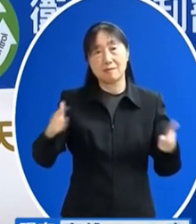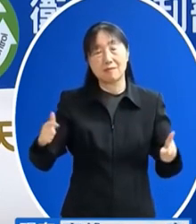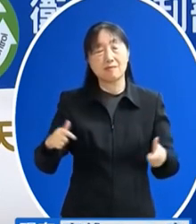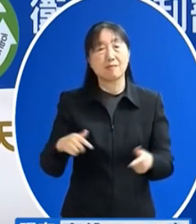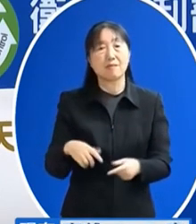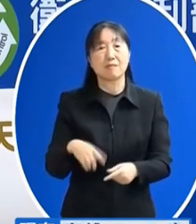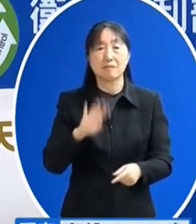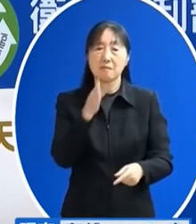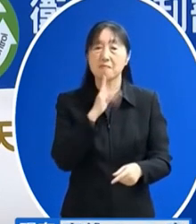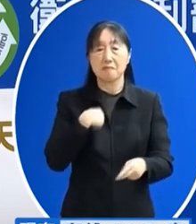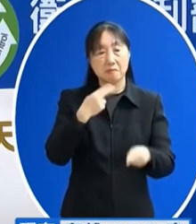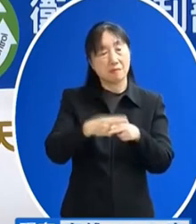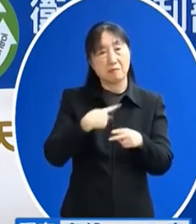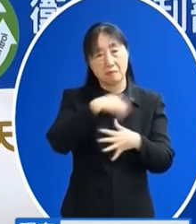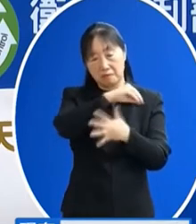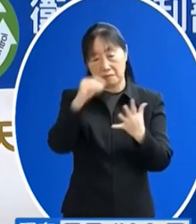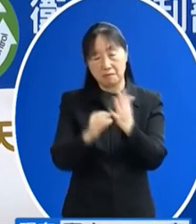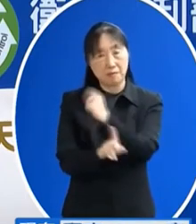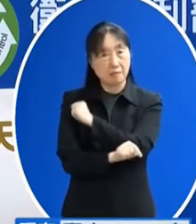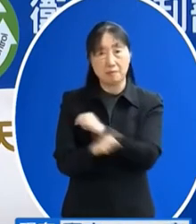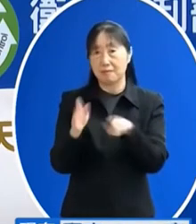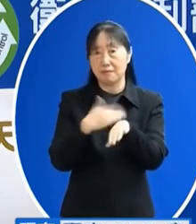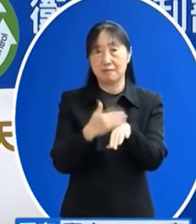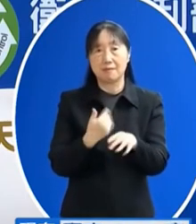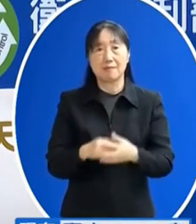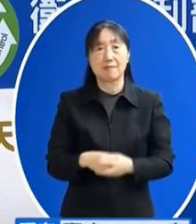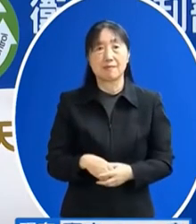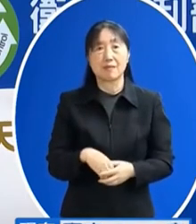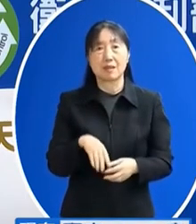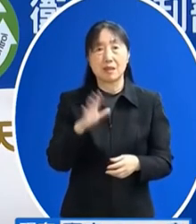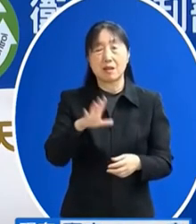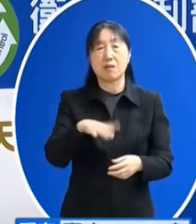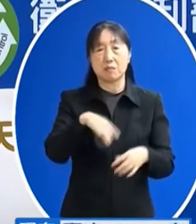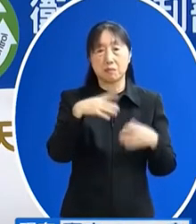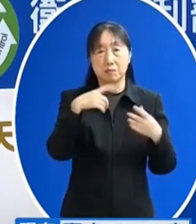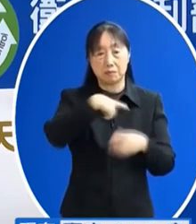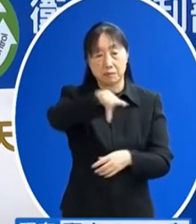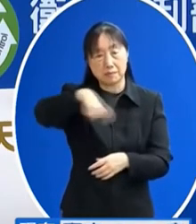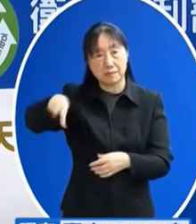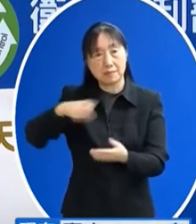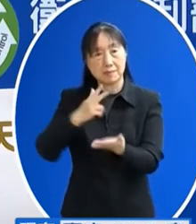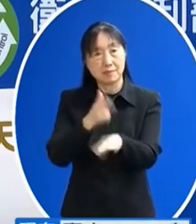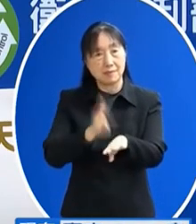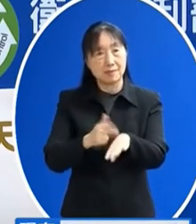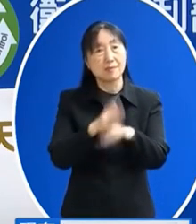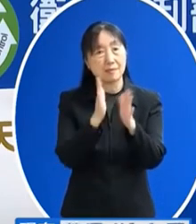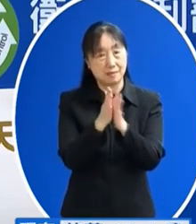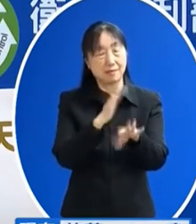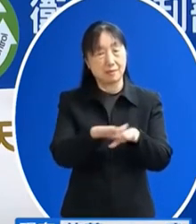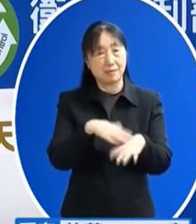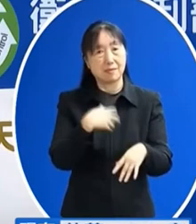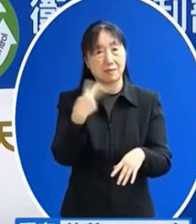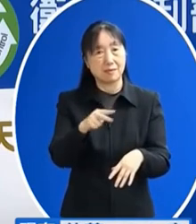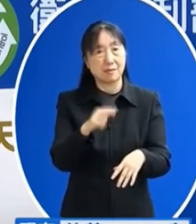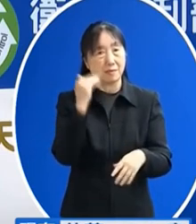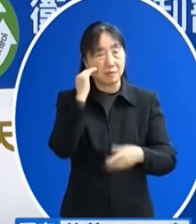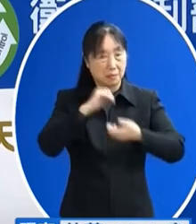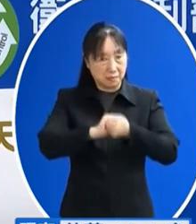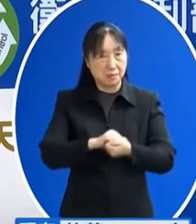相信我们是不会最后了哈。那至于各种管道哈，我们大家有确定以后我会跟大家来做报